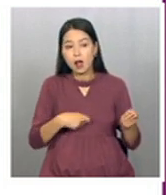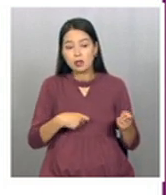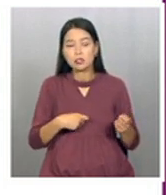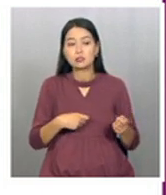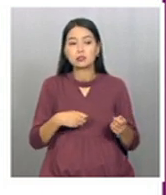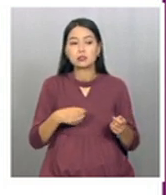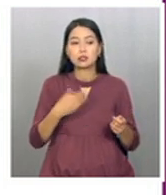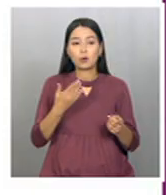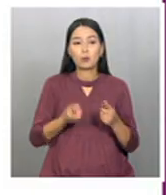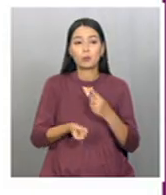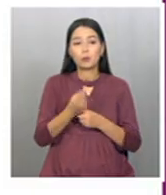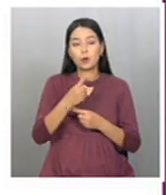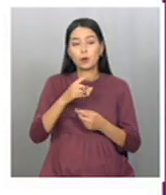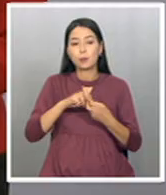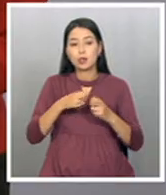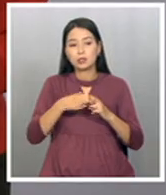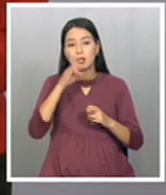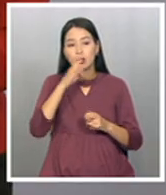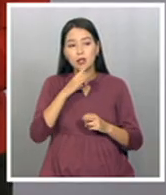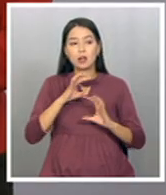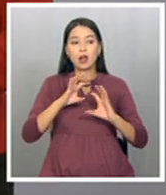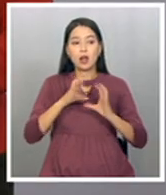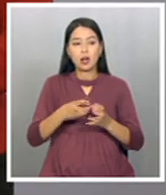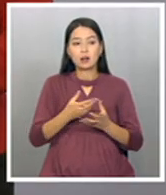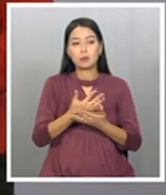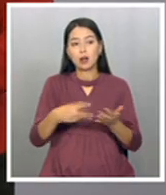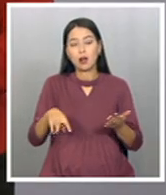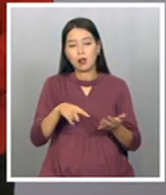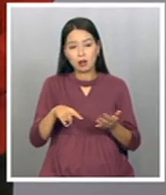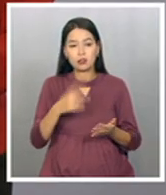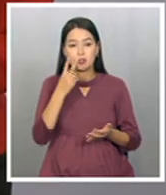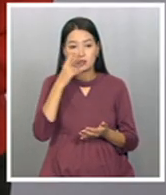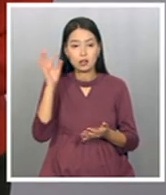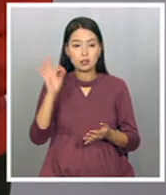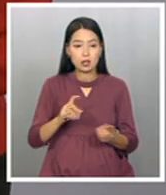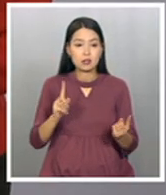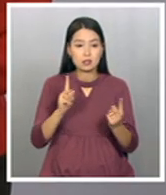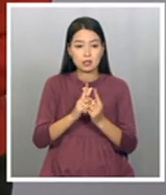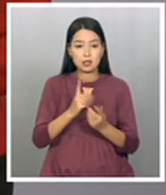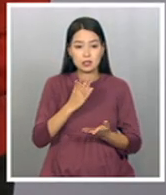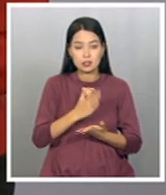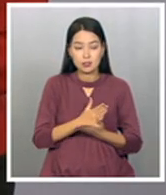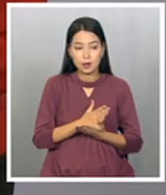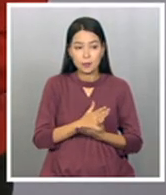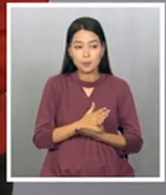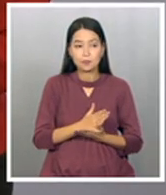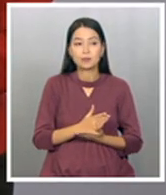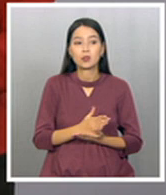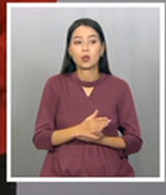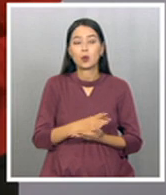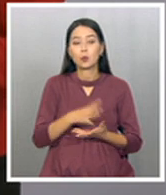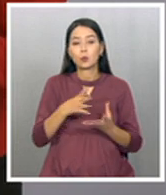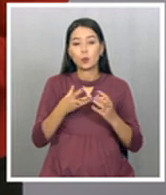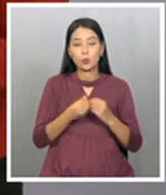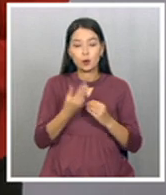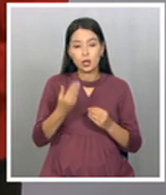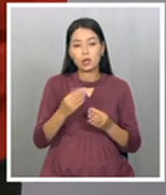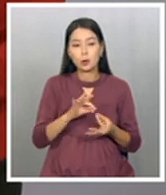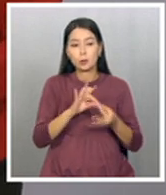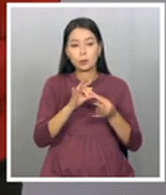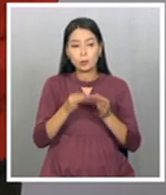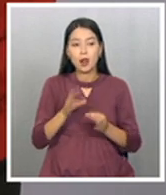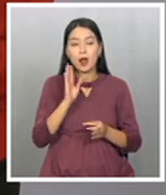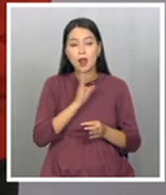әлем әдебиеттерінде де кездеседі. Енді тезис қоясыздар. Көркем туындылардағы әйел